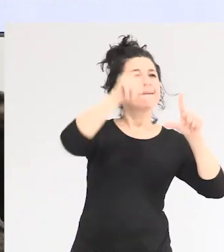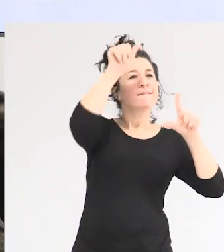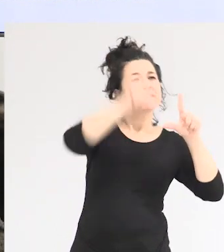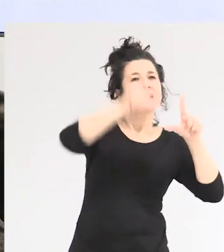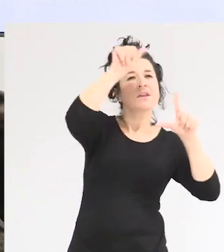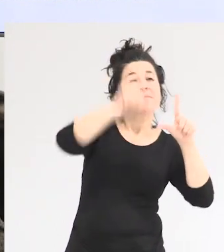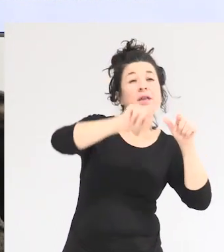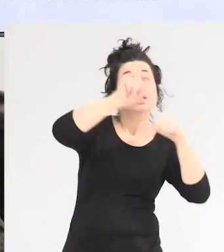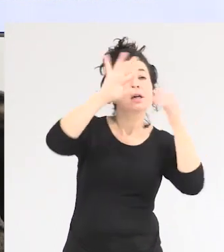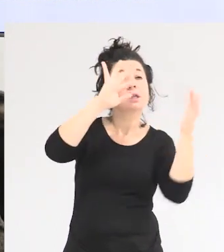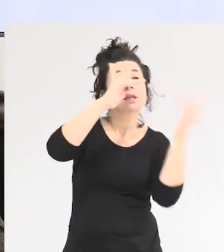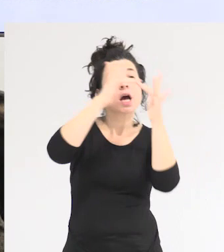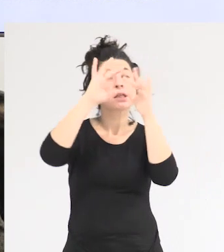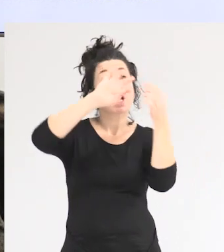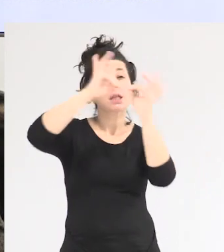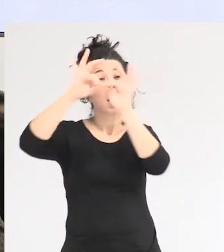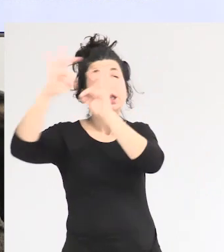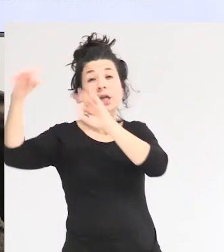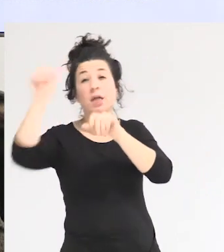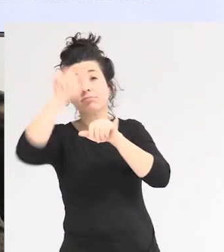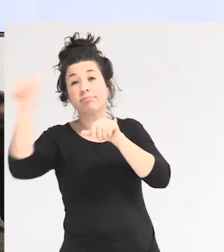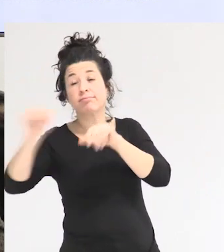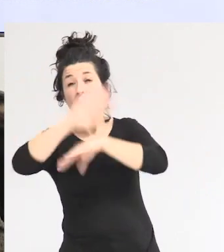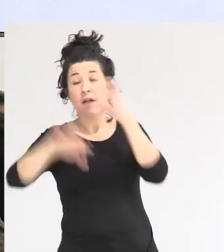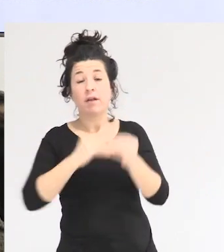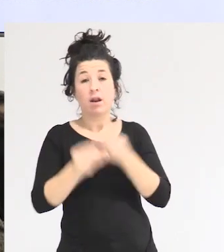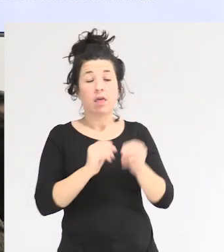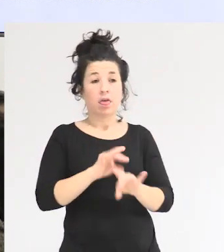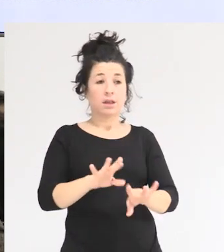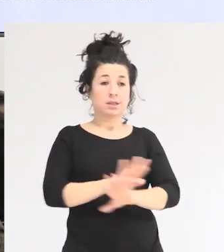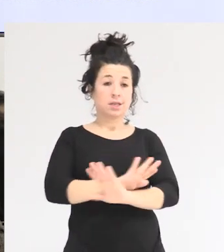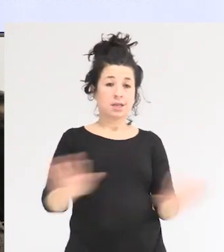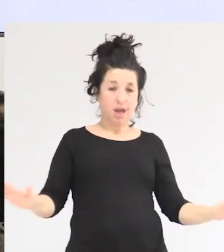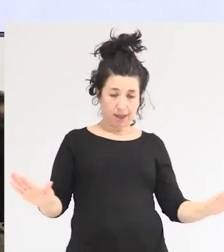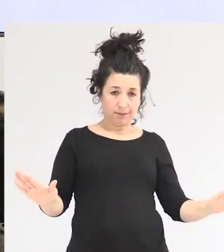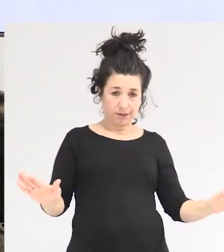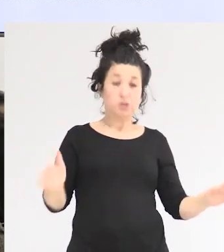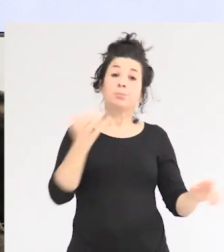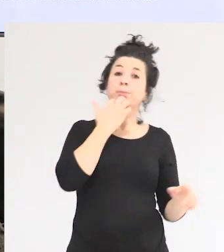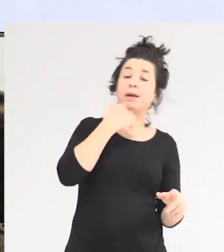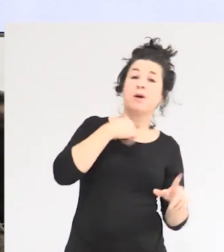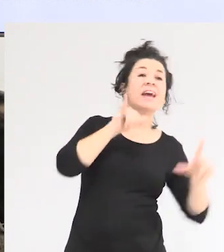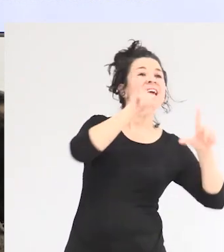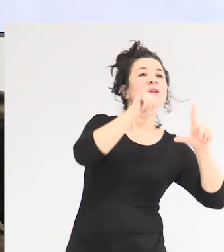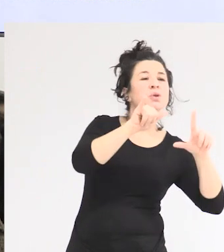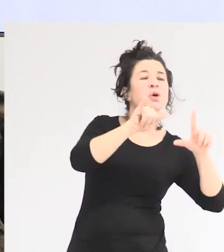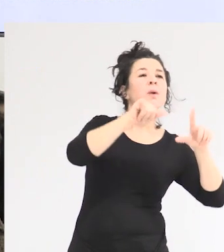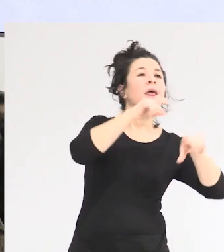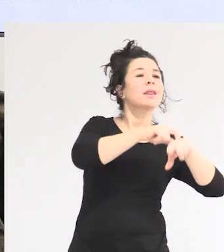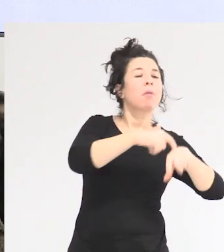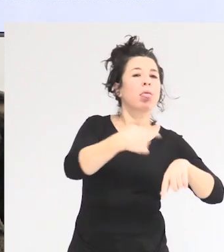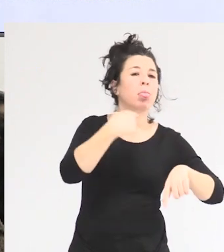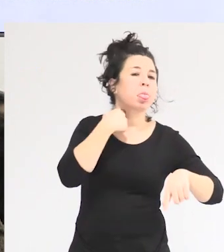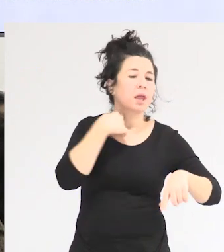zaramatza eta bueno, azkenean ez duzu ezer egiten, ez? Ba bueno, gauza hauek YouTubeen galtzearena ja ez dut egiten. Orain ja denbora daukadanean